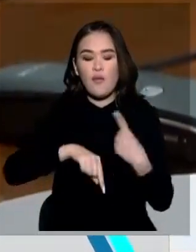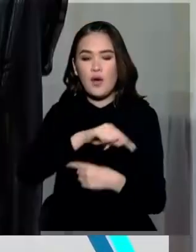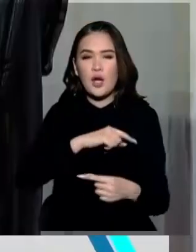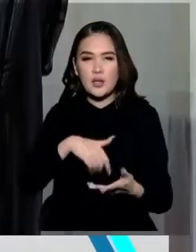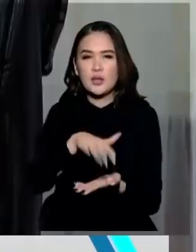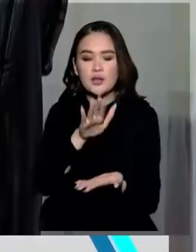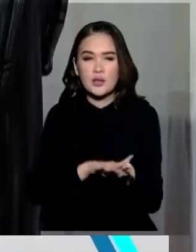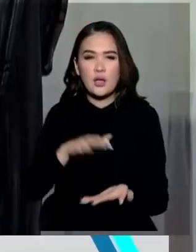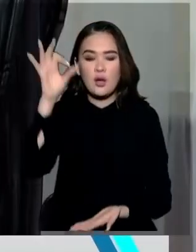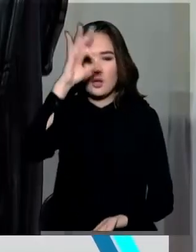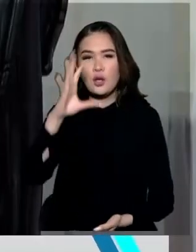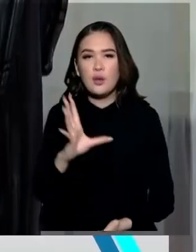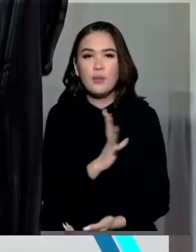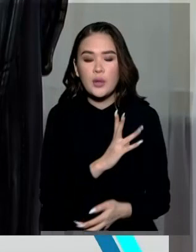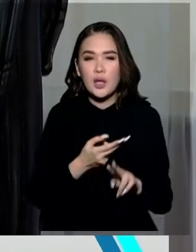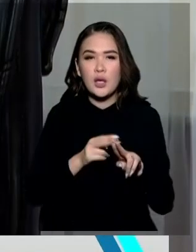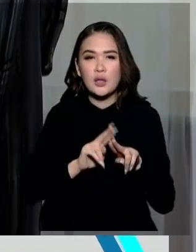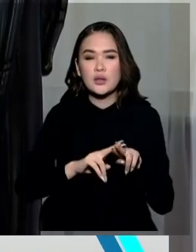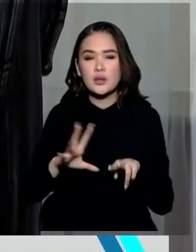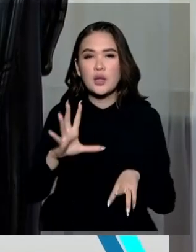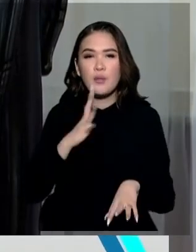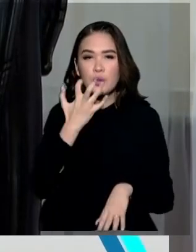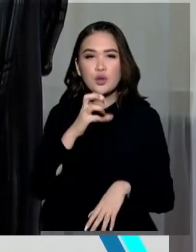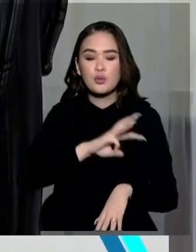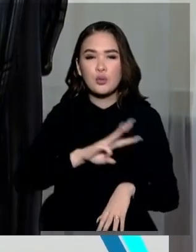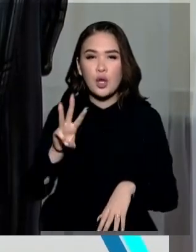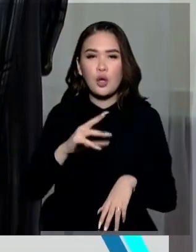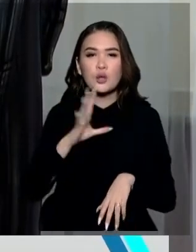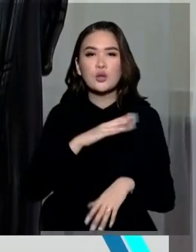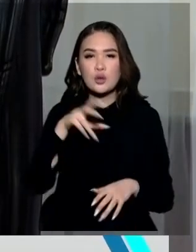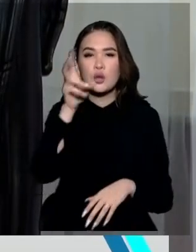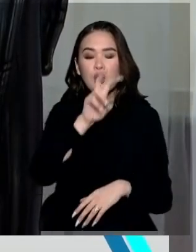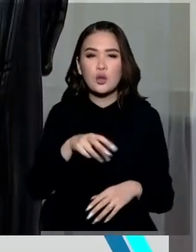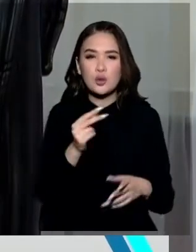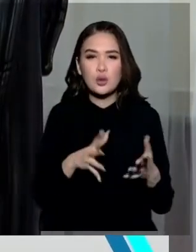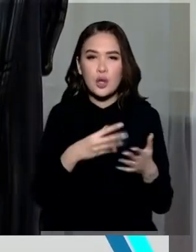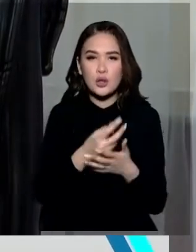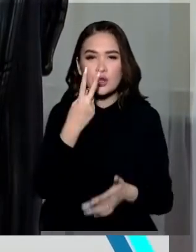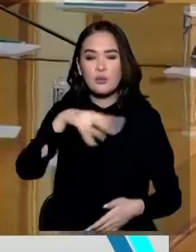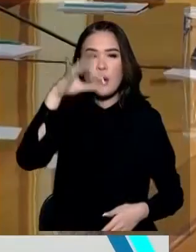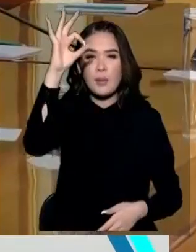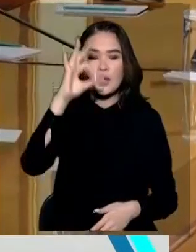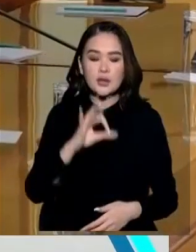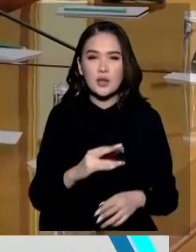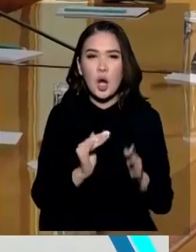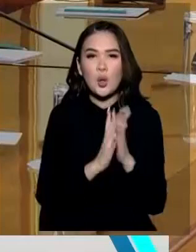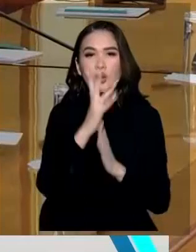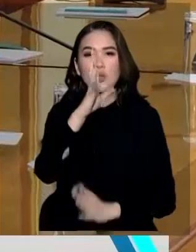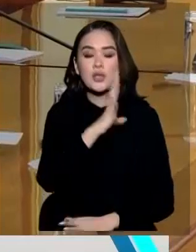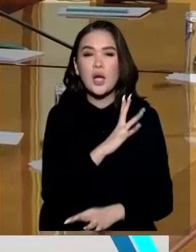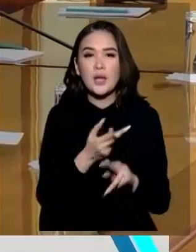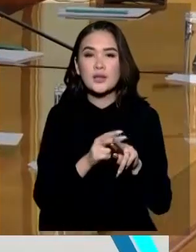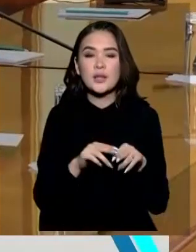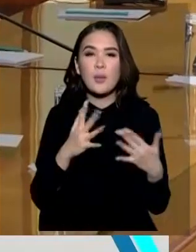жылы қаңтар-қараша айларында шамамен 500 миллион долларды құрап 20%-ке өсті. Дегенмен біз